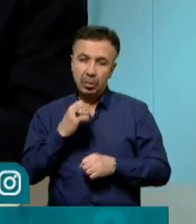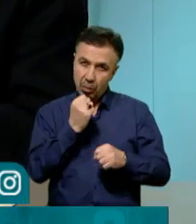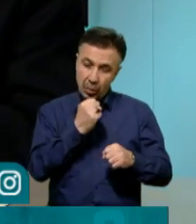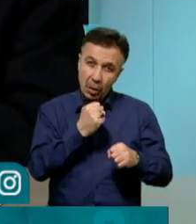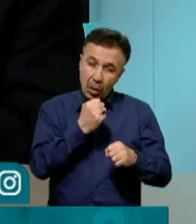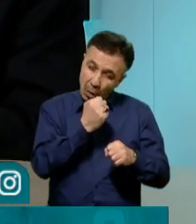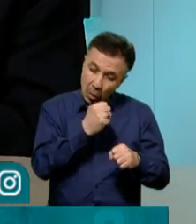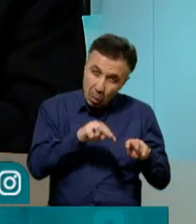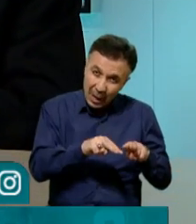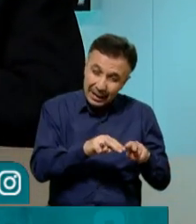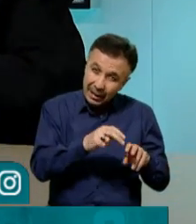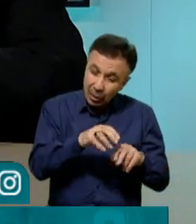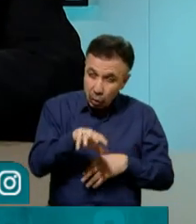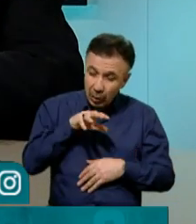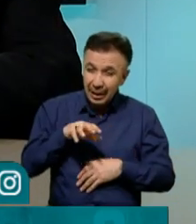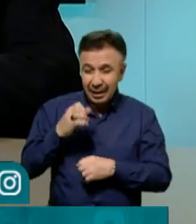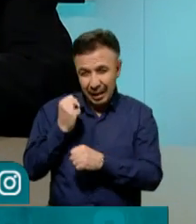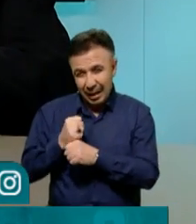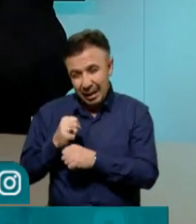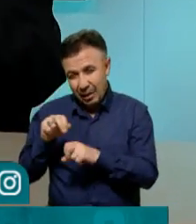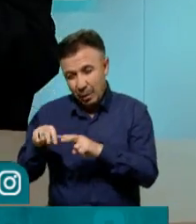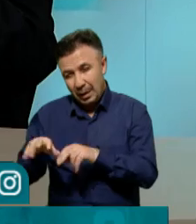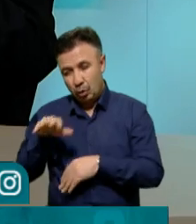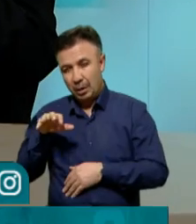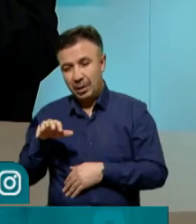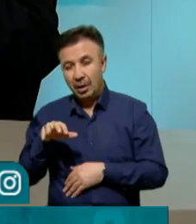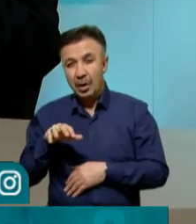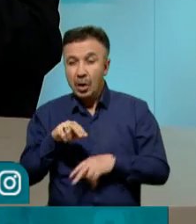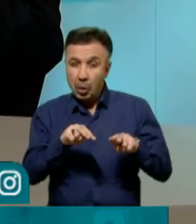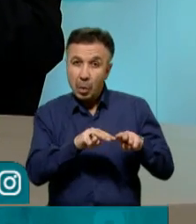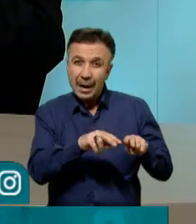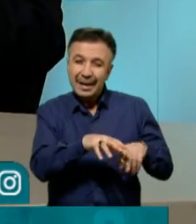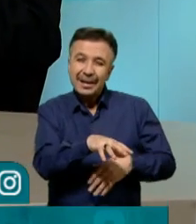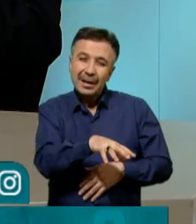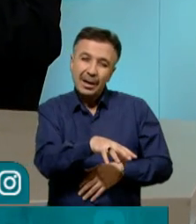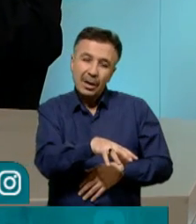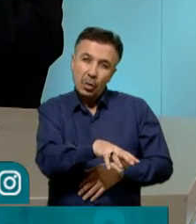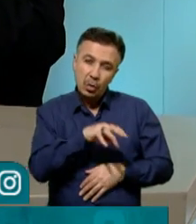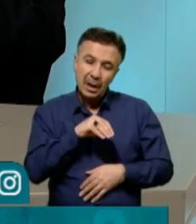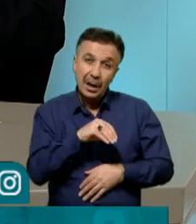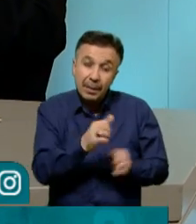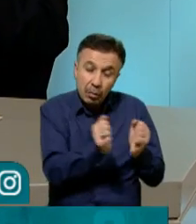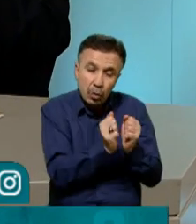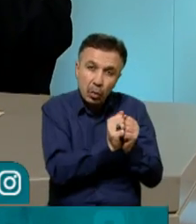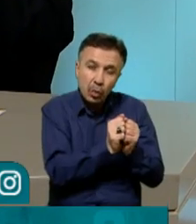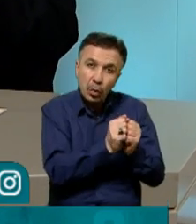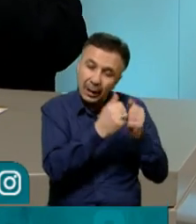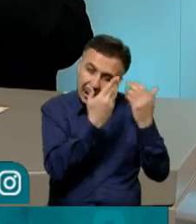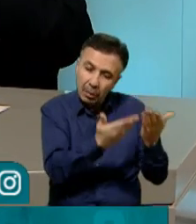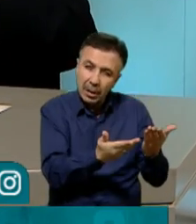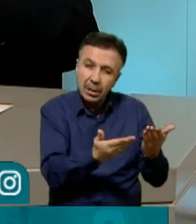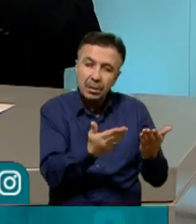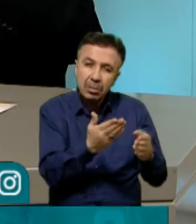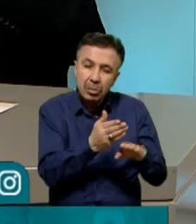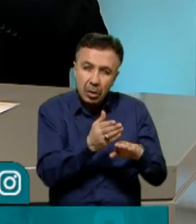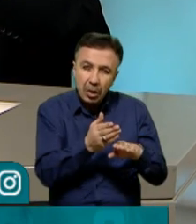Müekket, gayri müekket. Aradaki fark ne? Müekket sünnetler bir bütün kabul edilir. Bir bütün kabul edilir. Dolayısıyla mesela